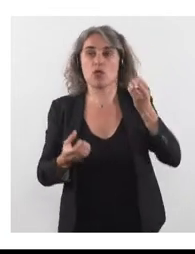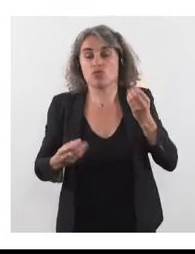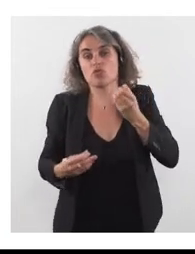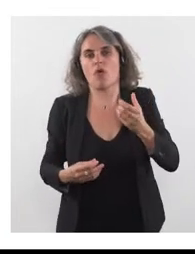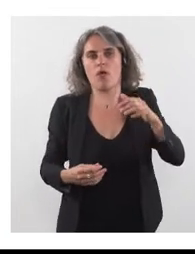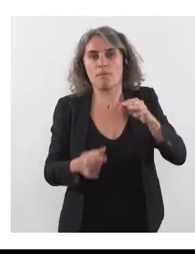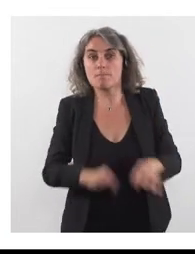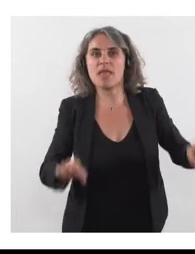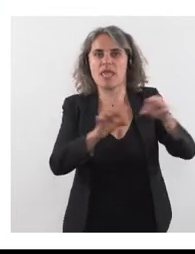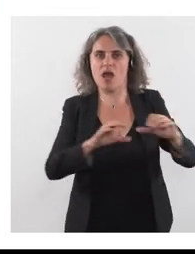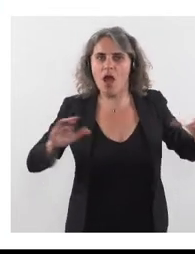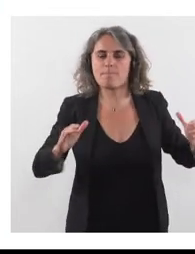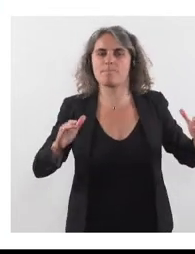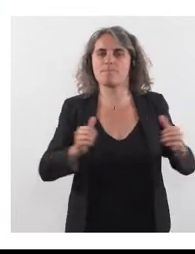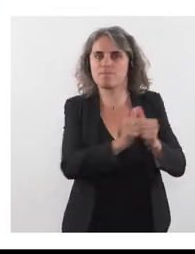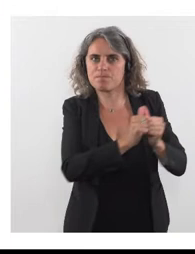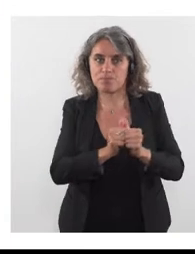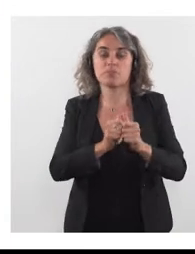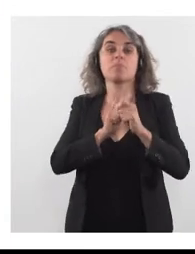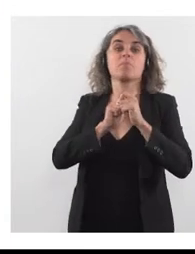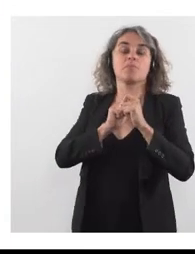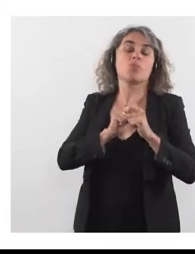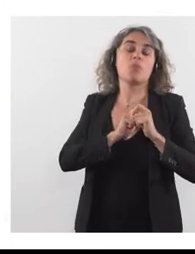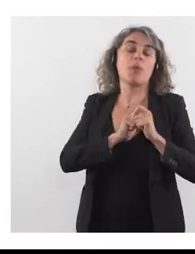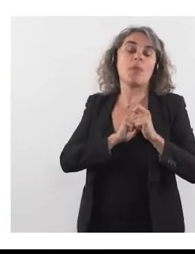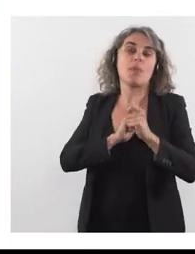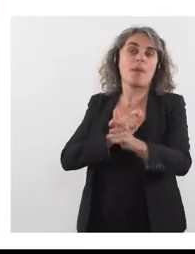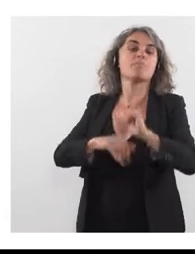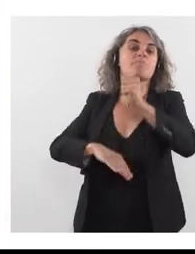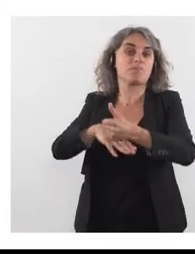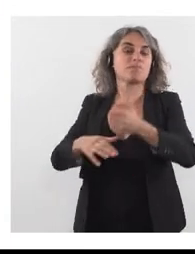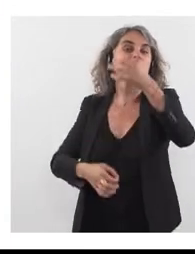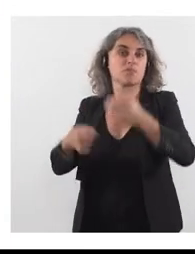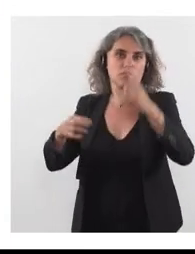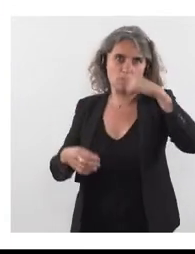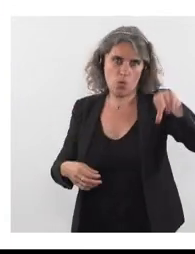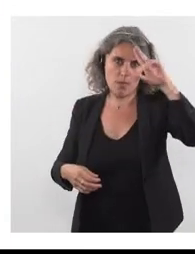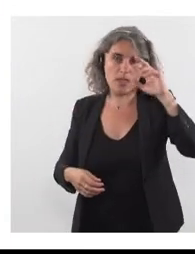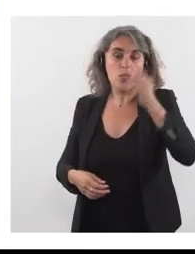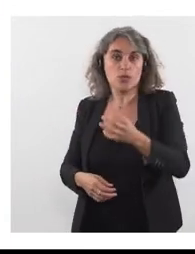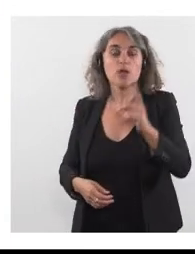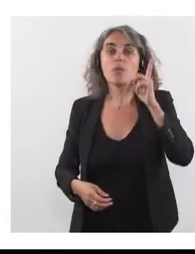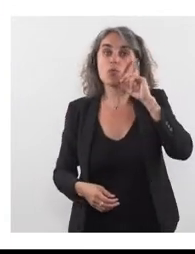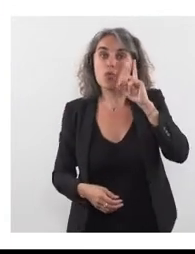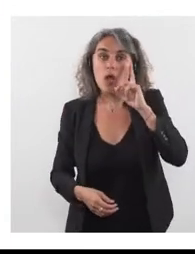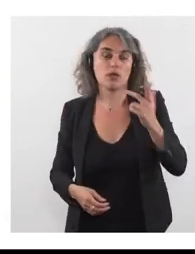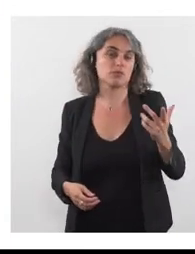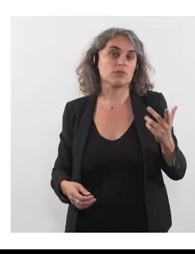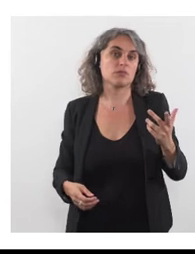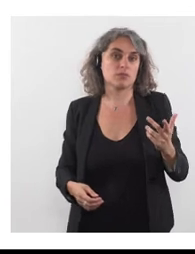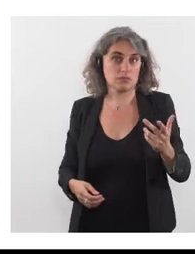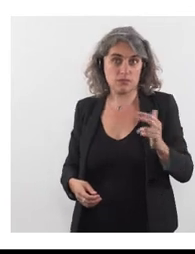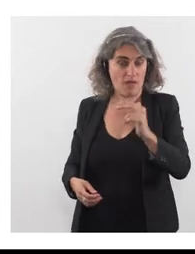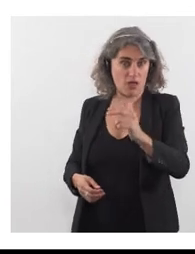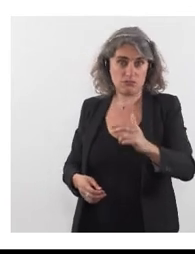national, mais l'affaire va aboutir devant la Cour de justice par l'intermédiaire d'une question qui va être adressée à